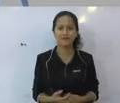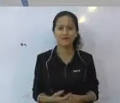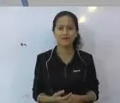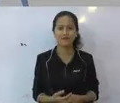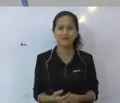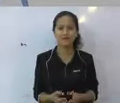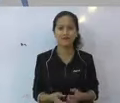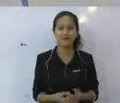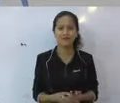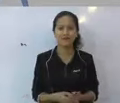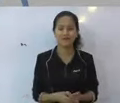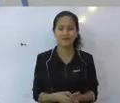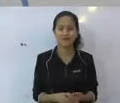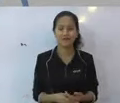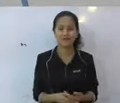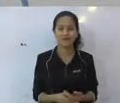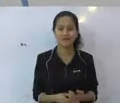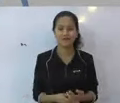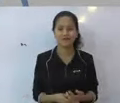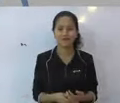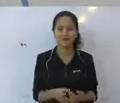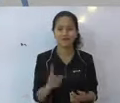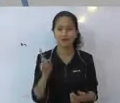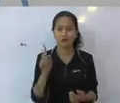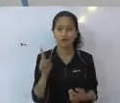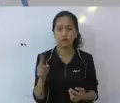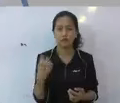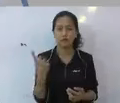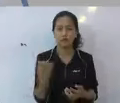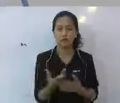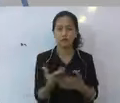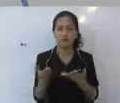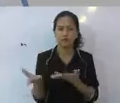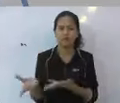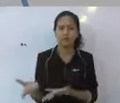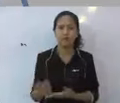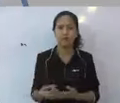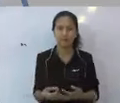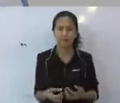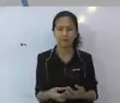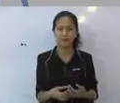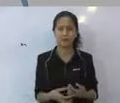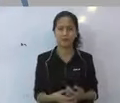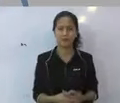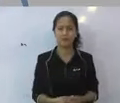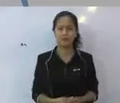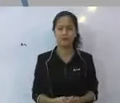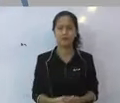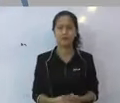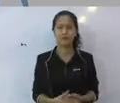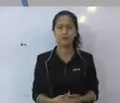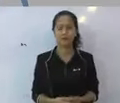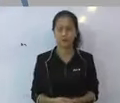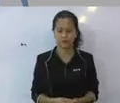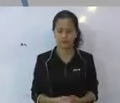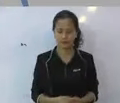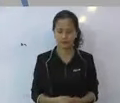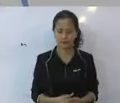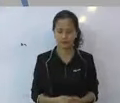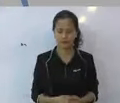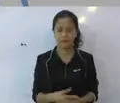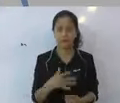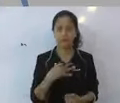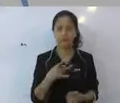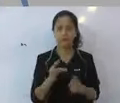Bulubundo. Kung ano lang yung products nila na available, diba? Parang kamote lang, ganyan. Yun lang yung nakuha doon. Ano bang mga like for